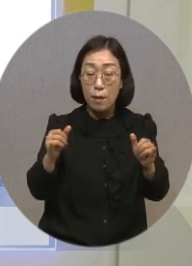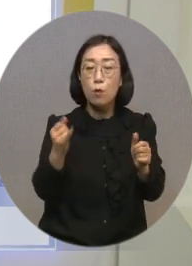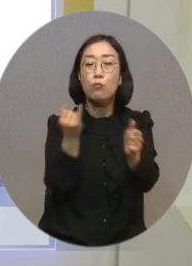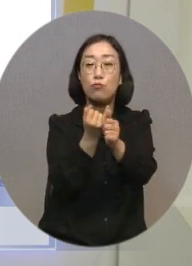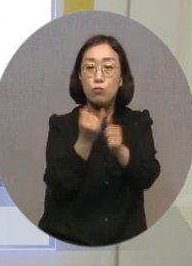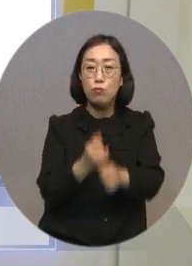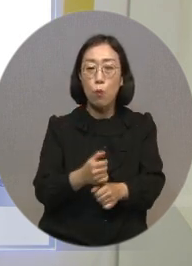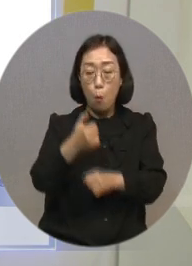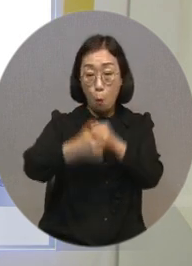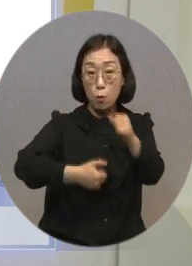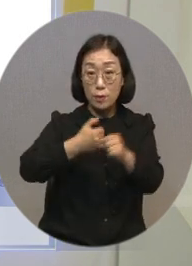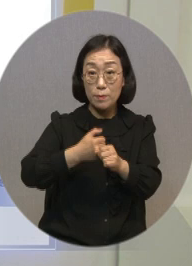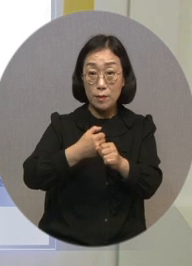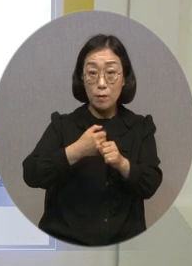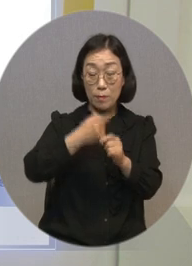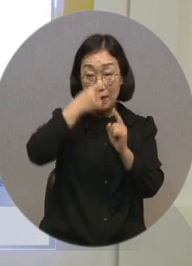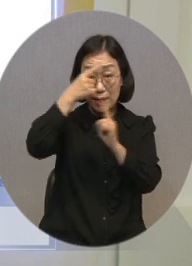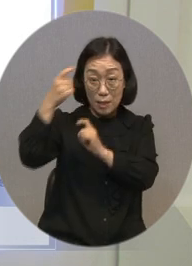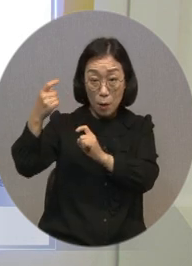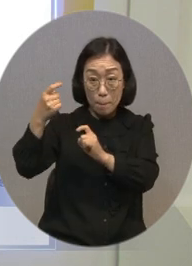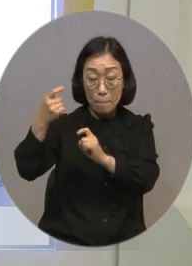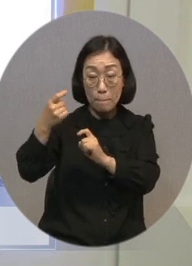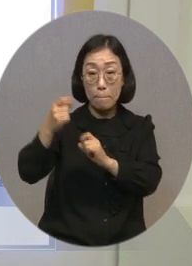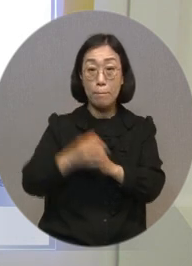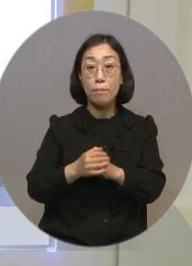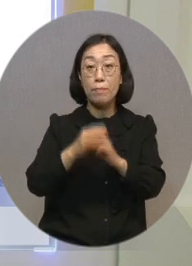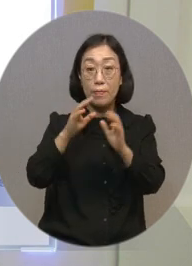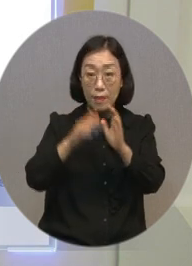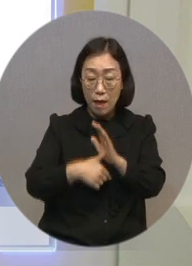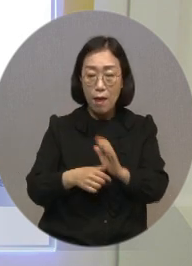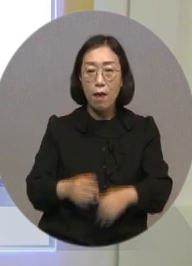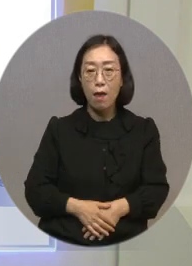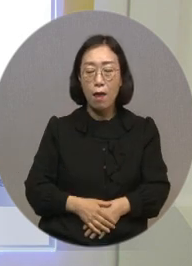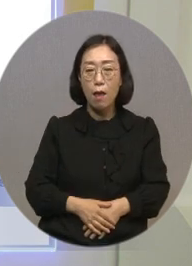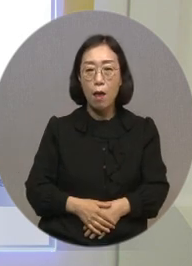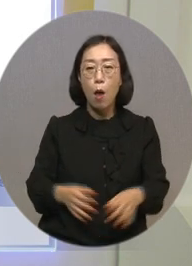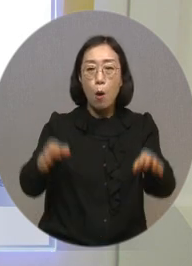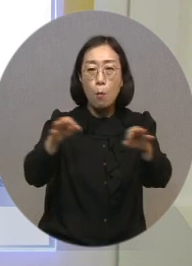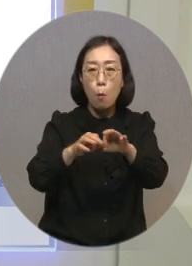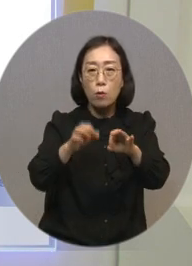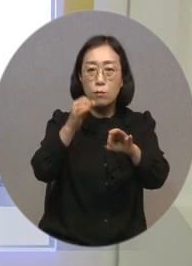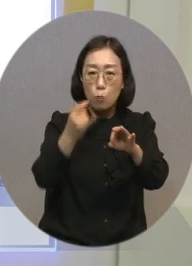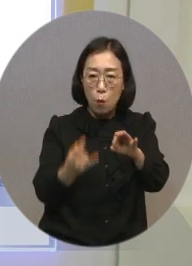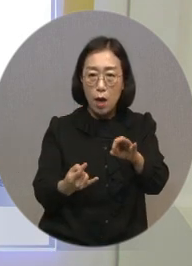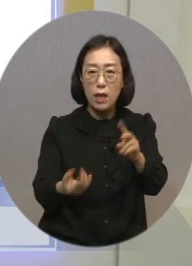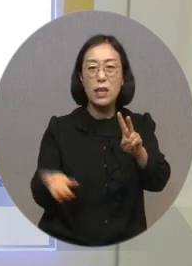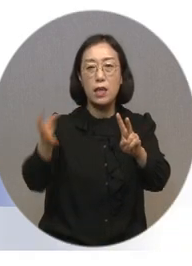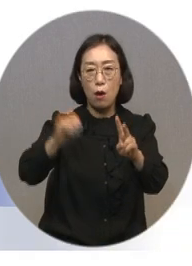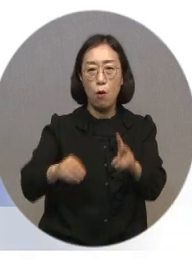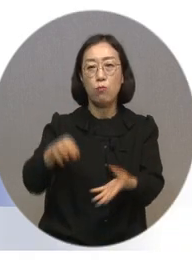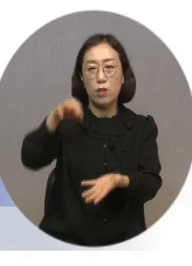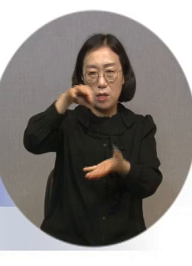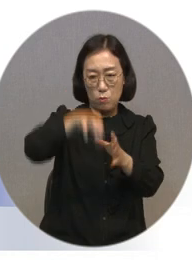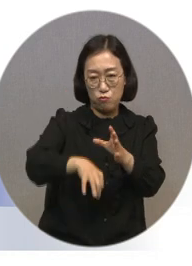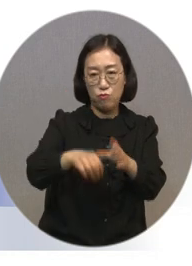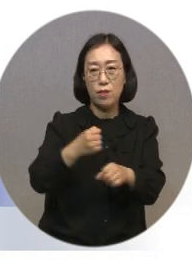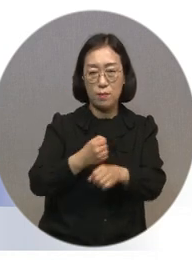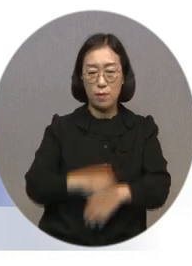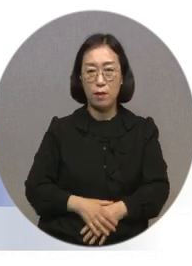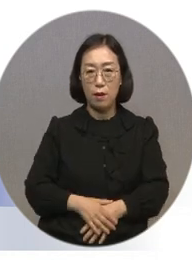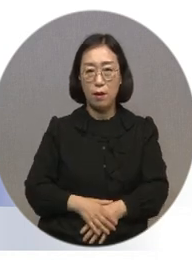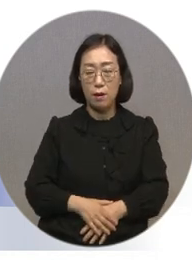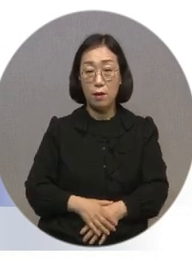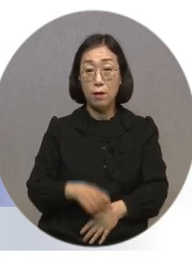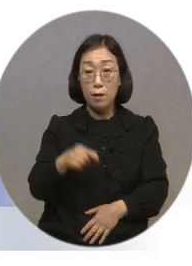50주년 금식에 맞춰서 서울 사회 복지 공동모금회에 2억원을 기부했습니다이 기부에 동참한